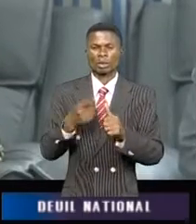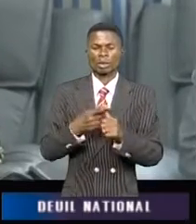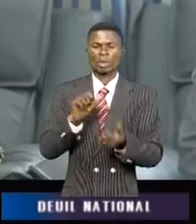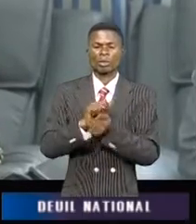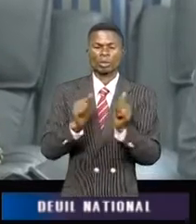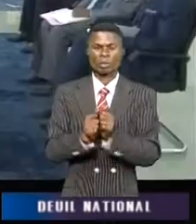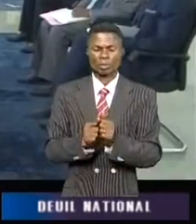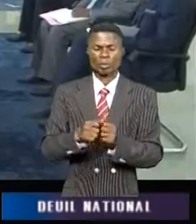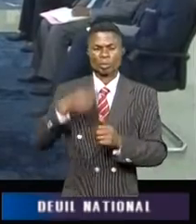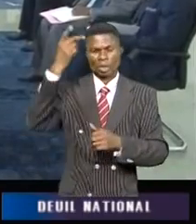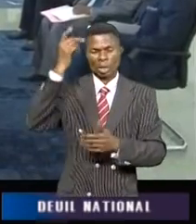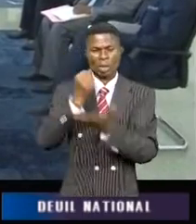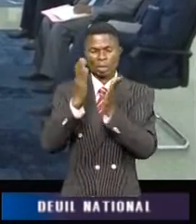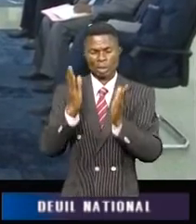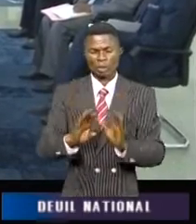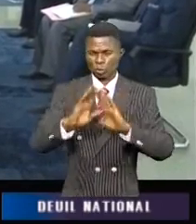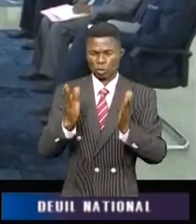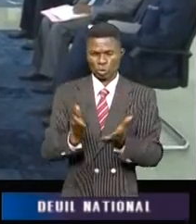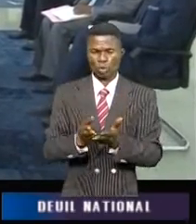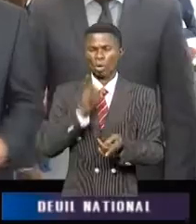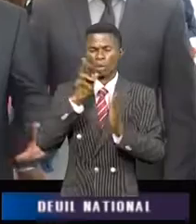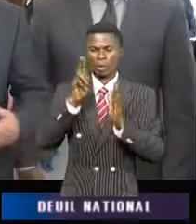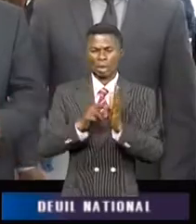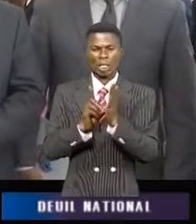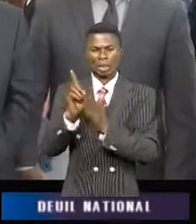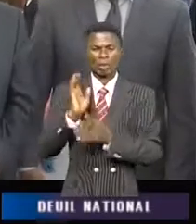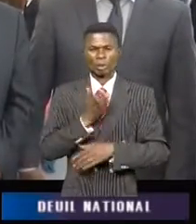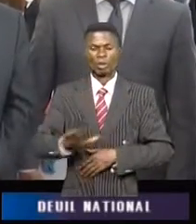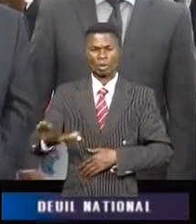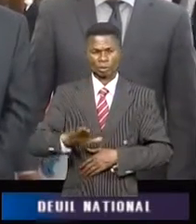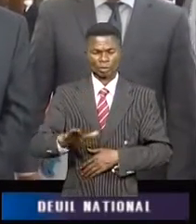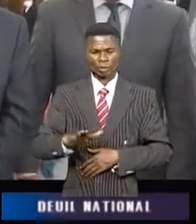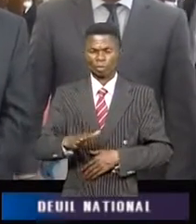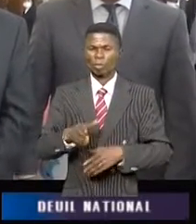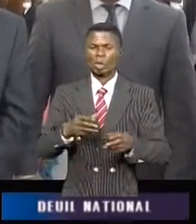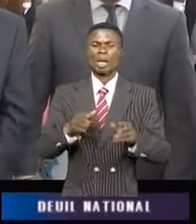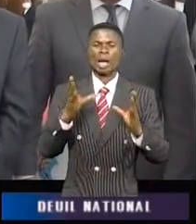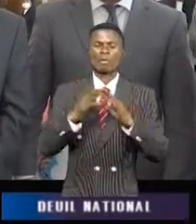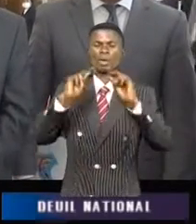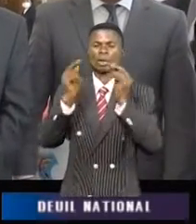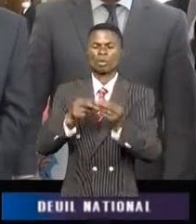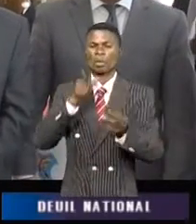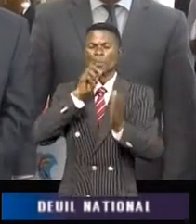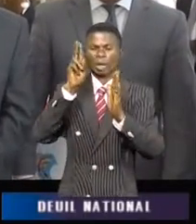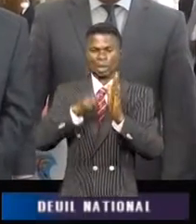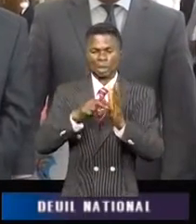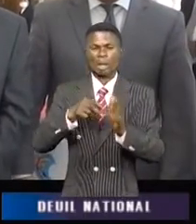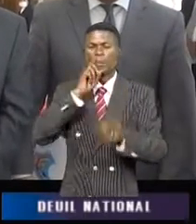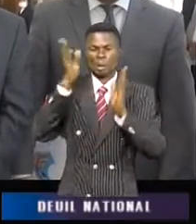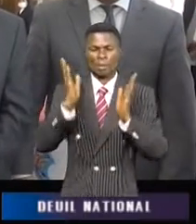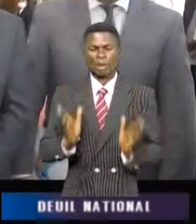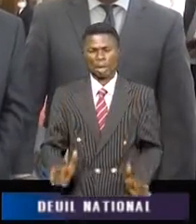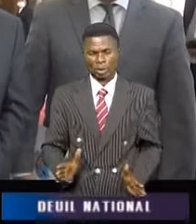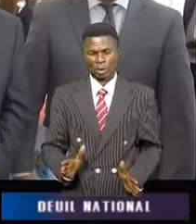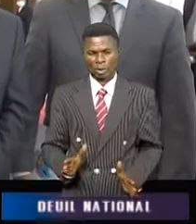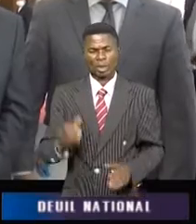cadre de la diplomatie parlementaire. Pour développer nos pays par l'intermédiaire du parlementaire. Et le parlementaire, bien évidemment, il a